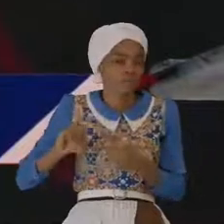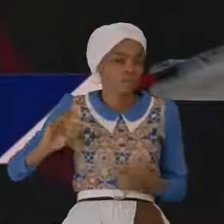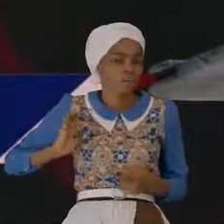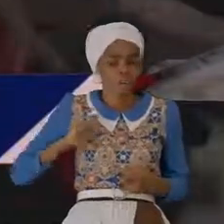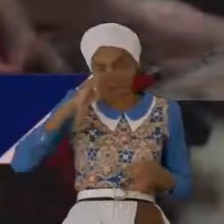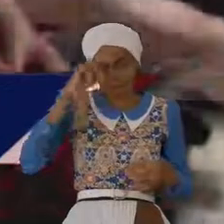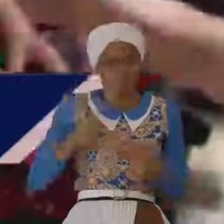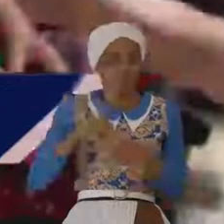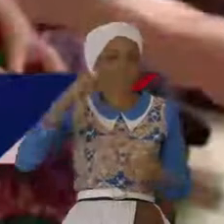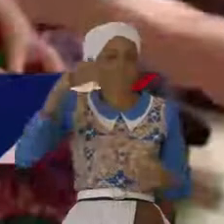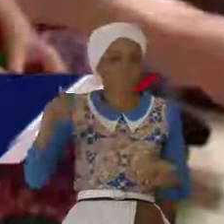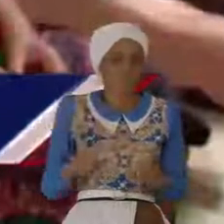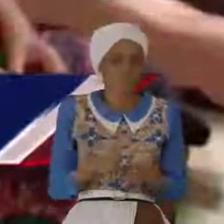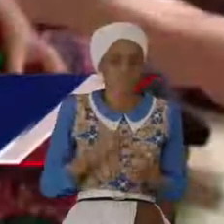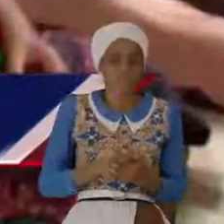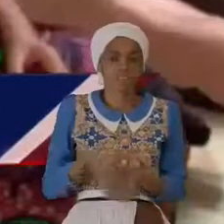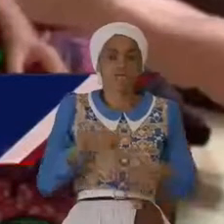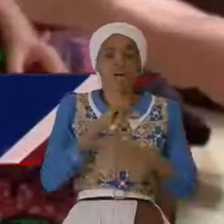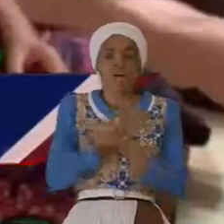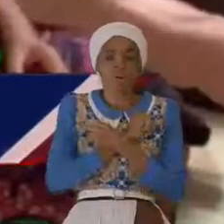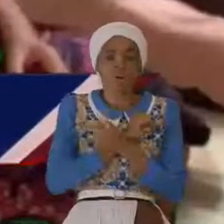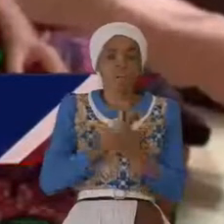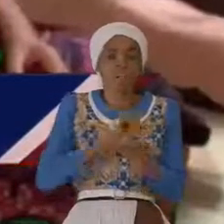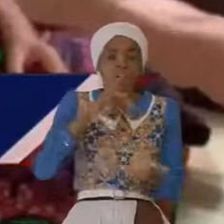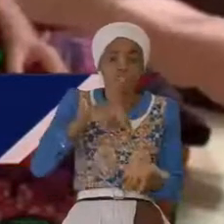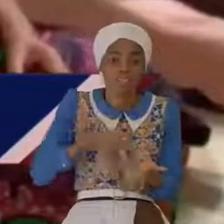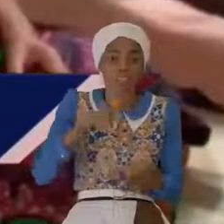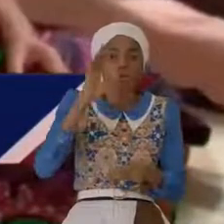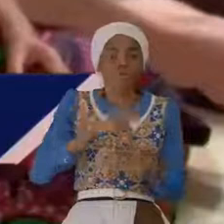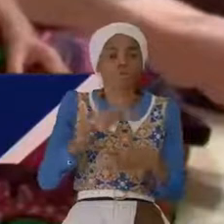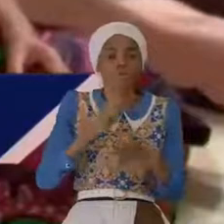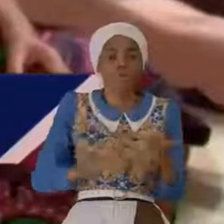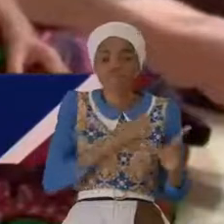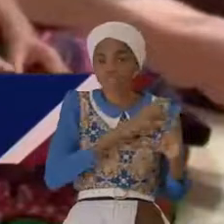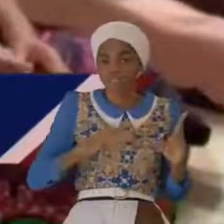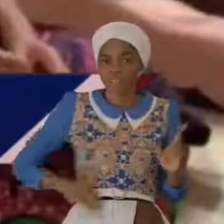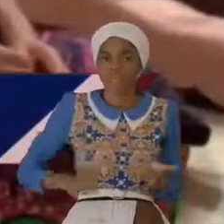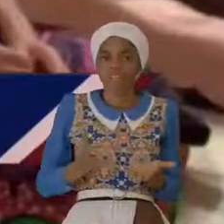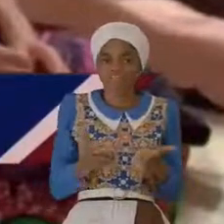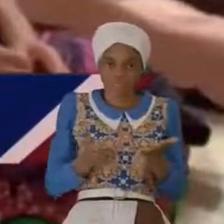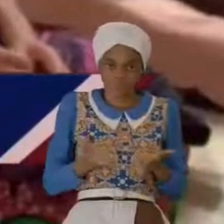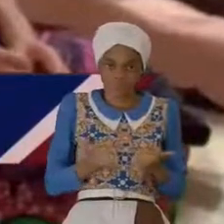frères. L'amour qui se tient sur ce que Christ exige, pas